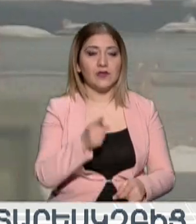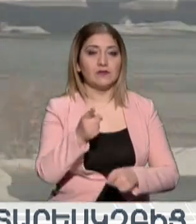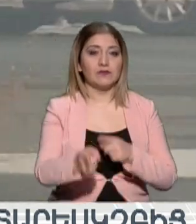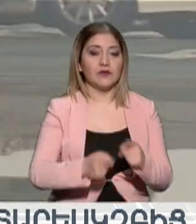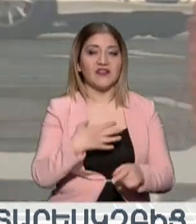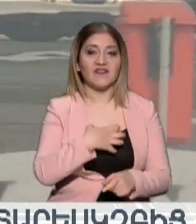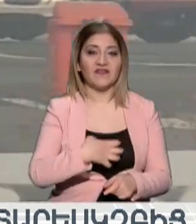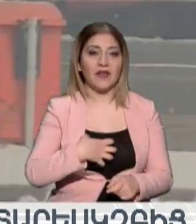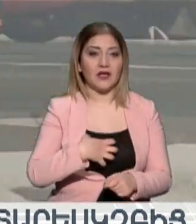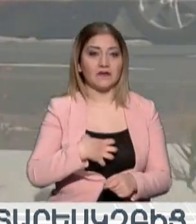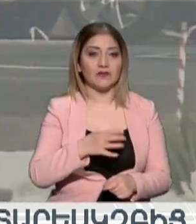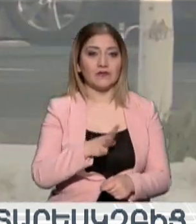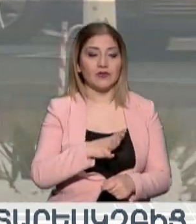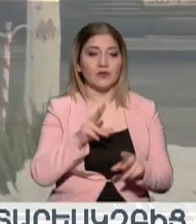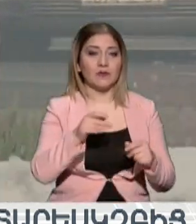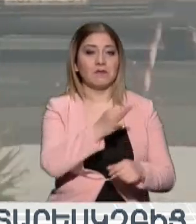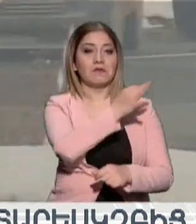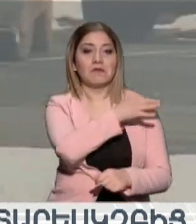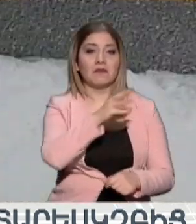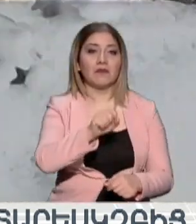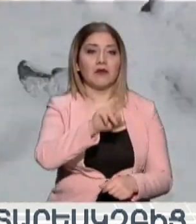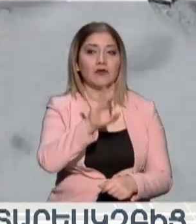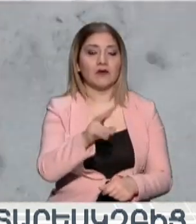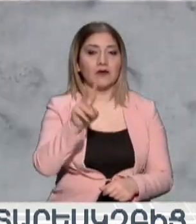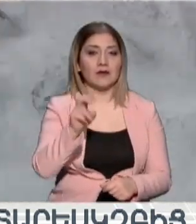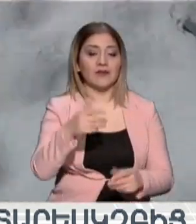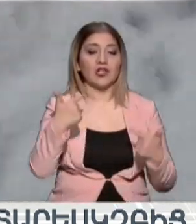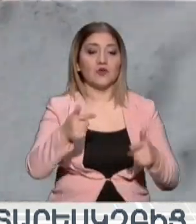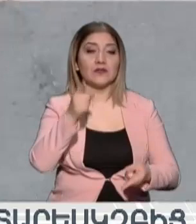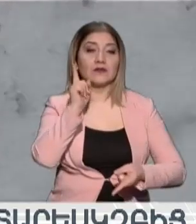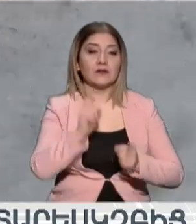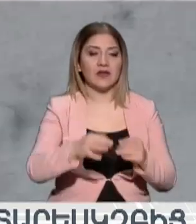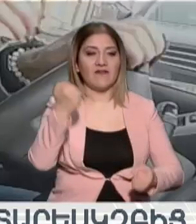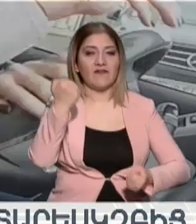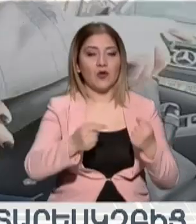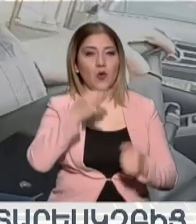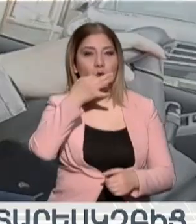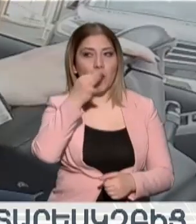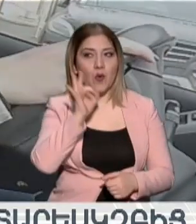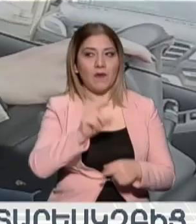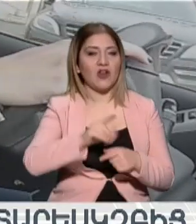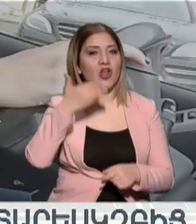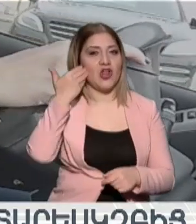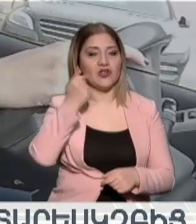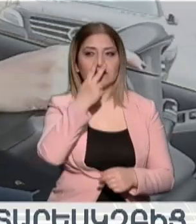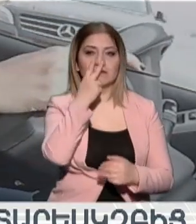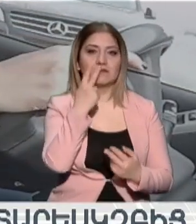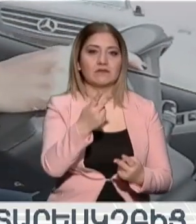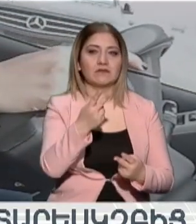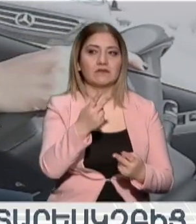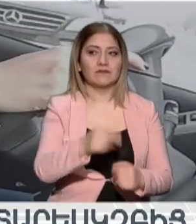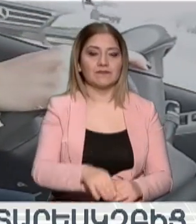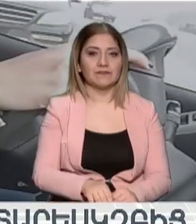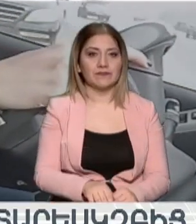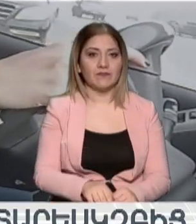Փոփոխությունը կարևոր էր, փաստում է Մայոր Ղազարյանը, երբ քննությունն իրական պայմաններում է անցկացվում, վարորդական հմտություններն ավելի հեշտ է լինում տեսնել,